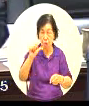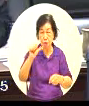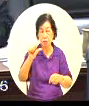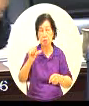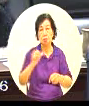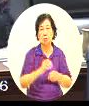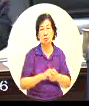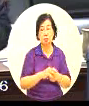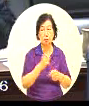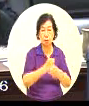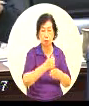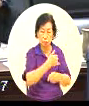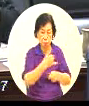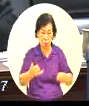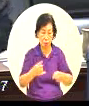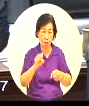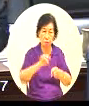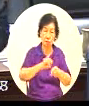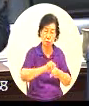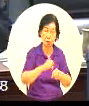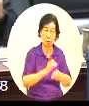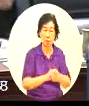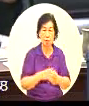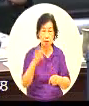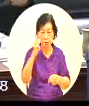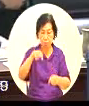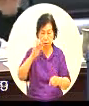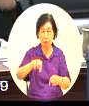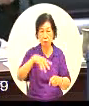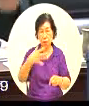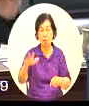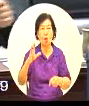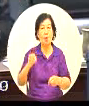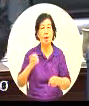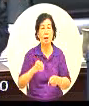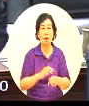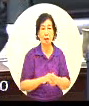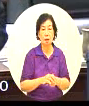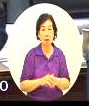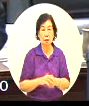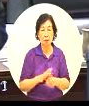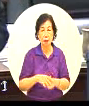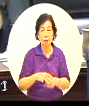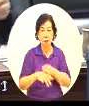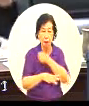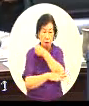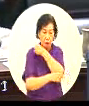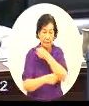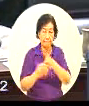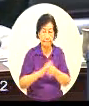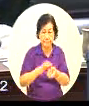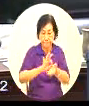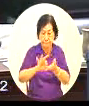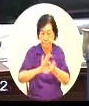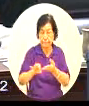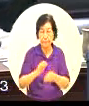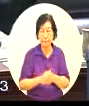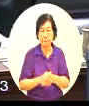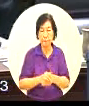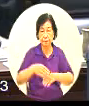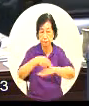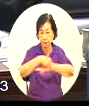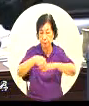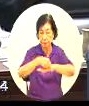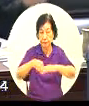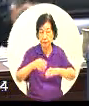尔，无讲什么五亿八亿。迄经销门甲资本门无同款嘛？哦，你要设计什么大型的什